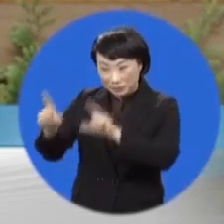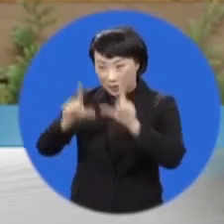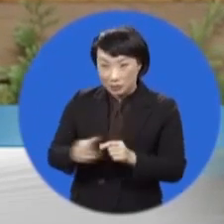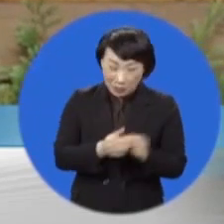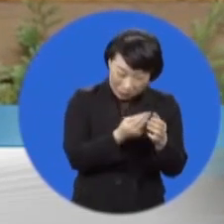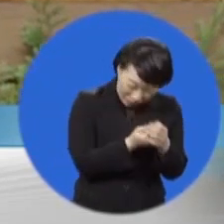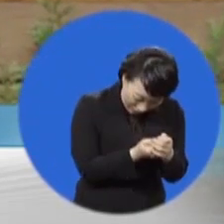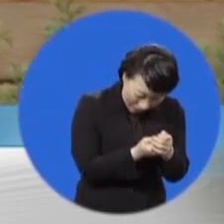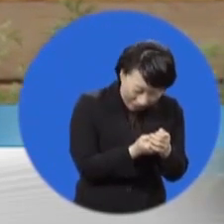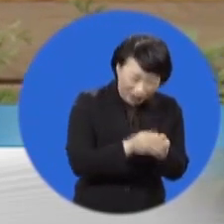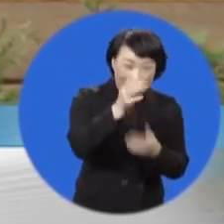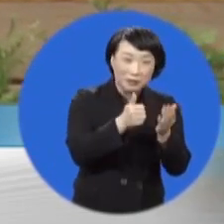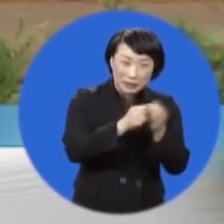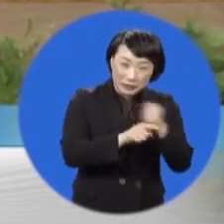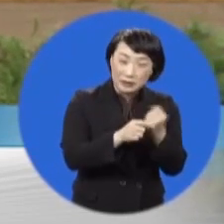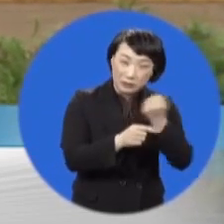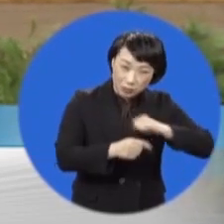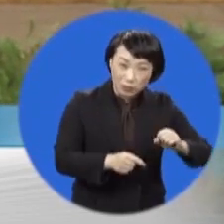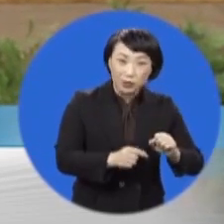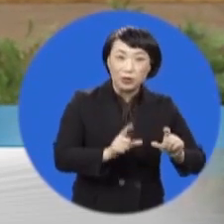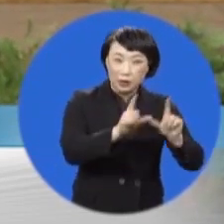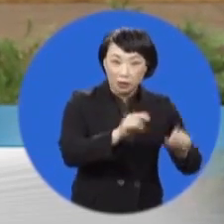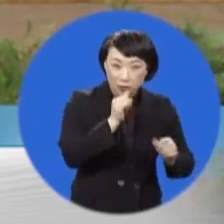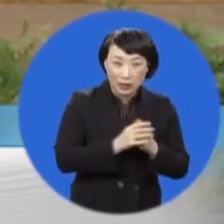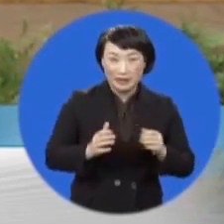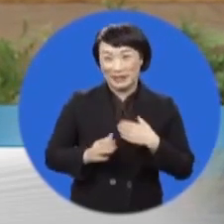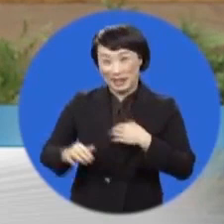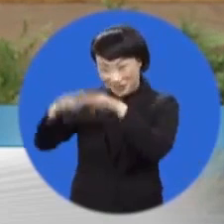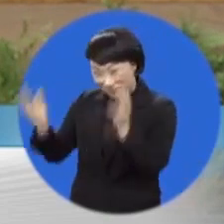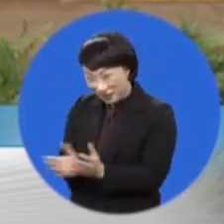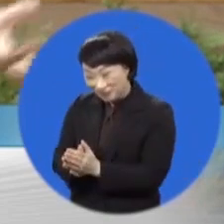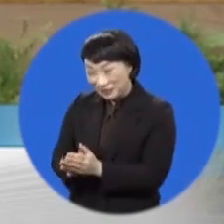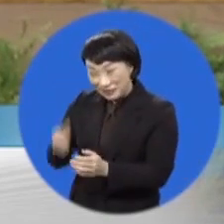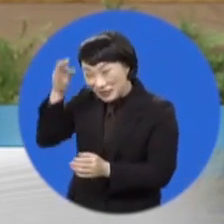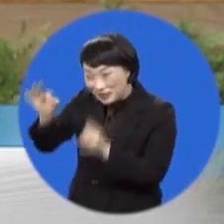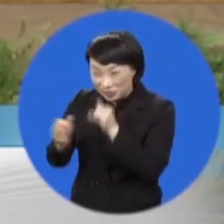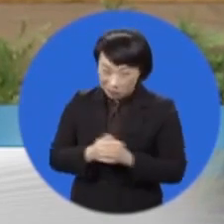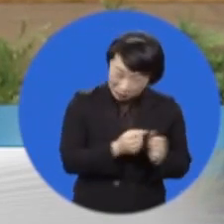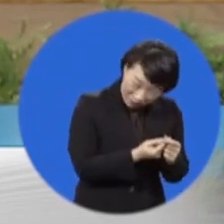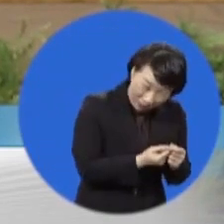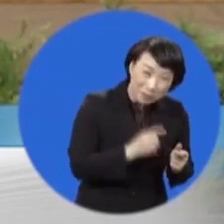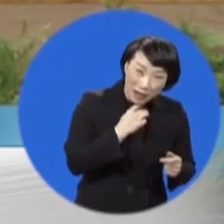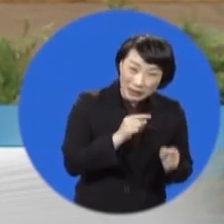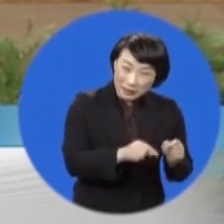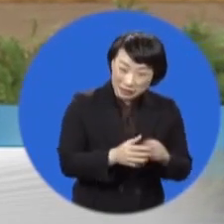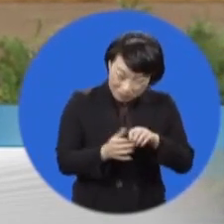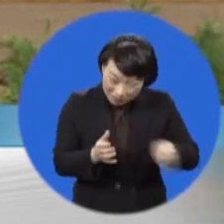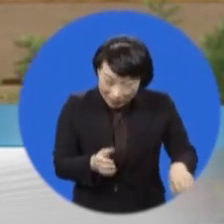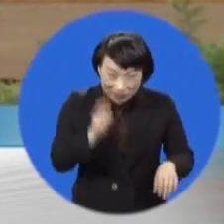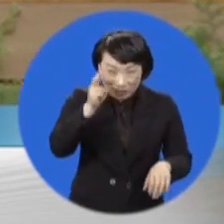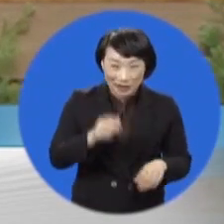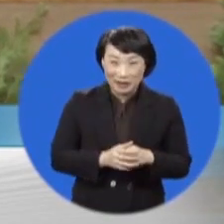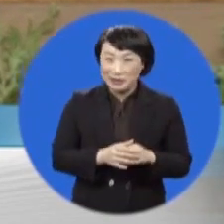야 팡 큼 하나님의 뜻 오모 쌓았기 때문에 나야 요 만큼은 인정해 주고 요만큼 은 하나님이